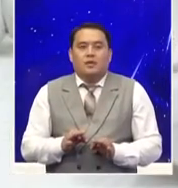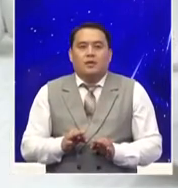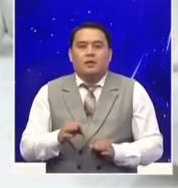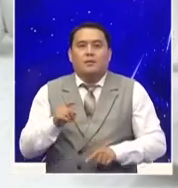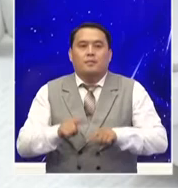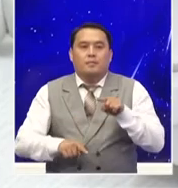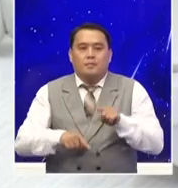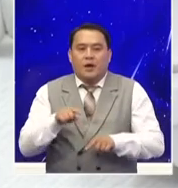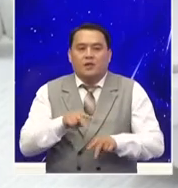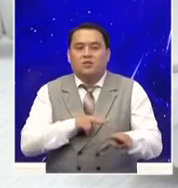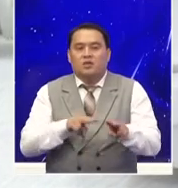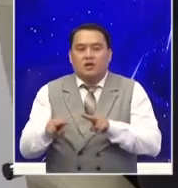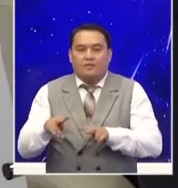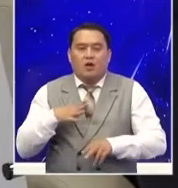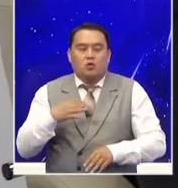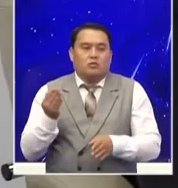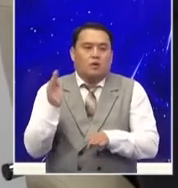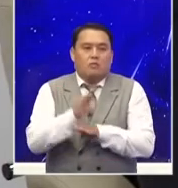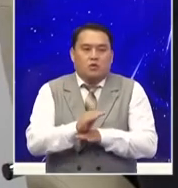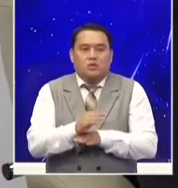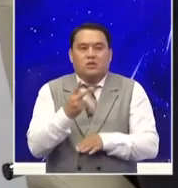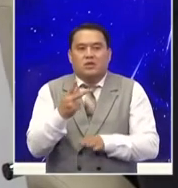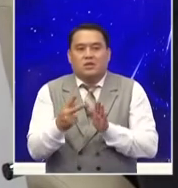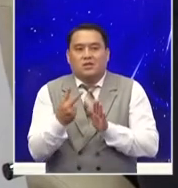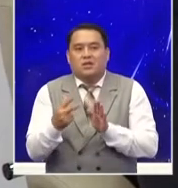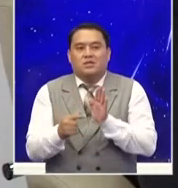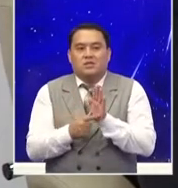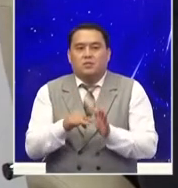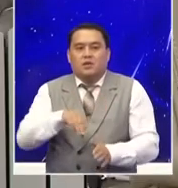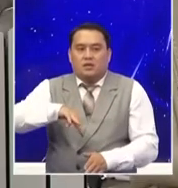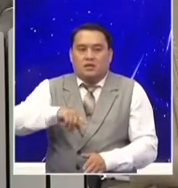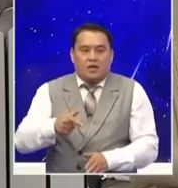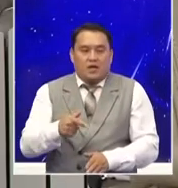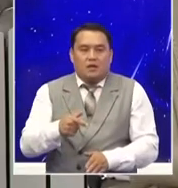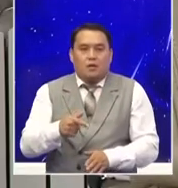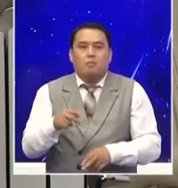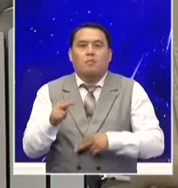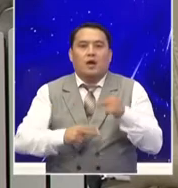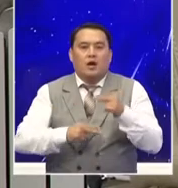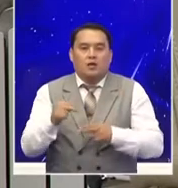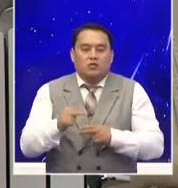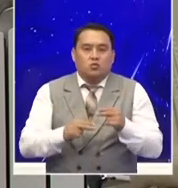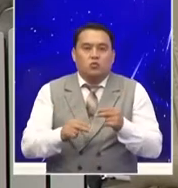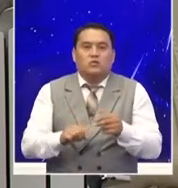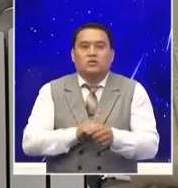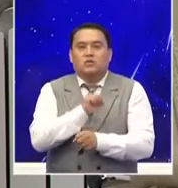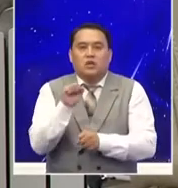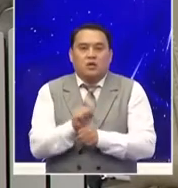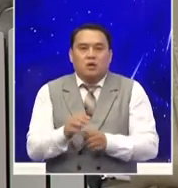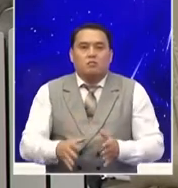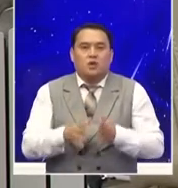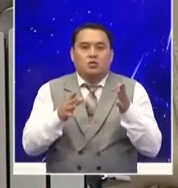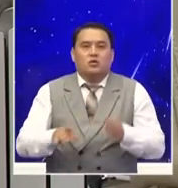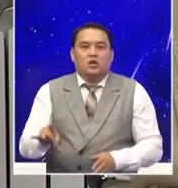Маслихата было принято решение выделить дополнительно 3,7 миллиарда тенге, чтобы построить кислородные станции в больших